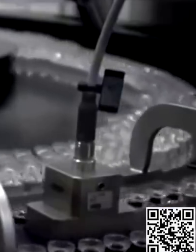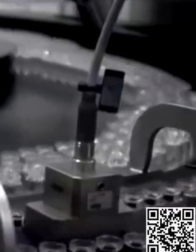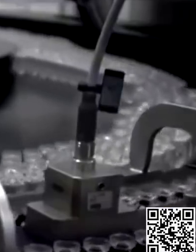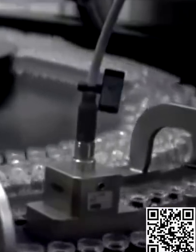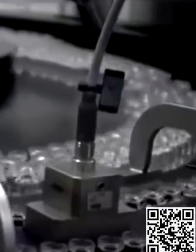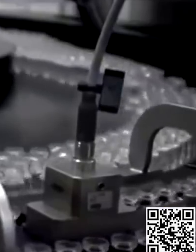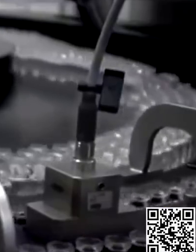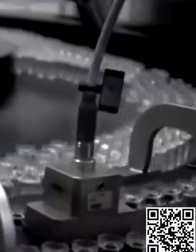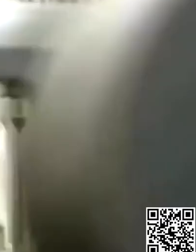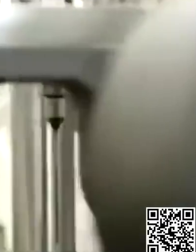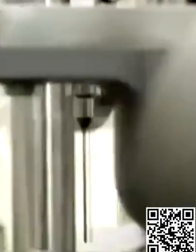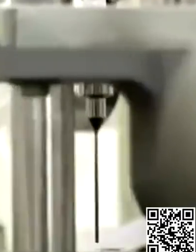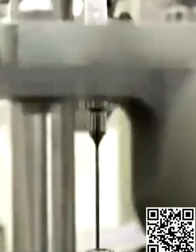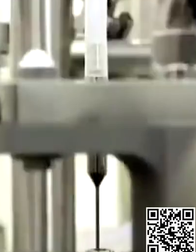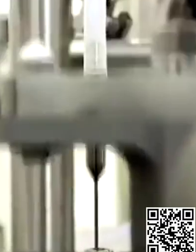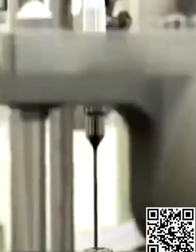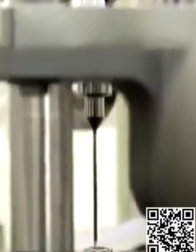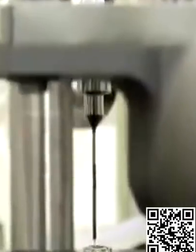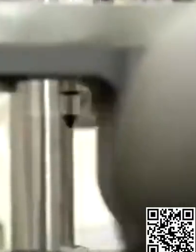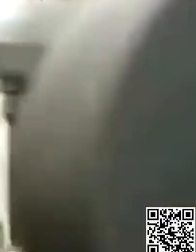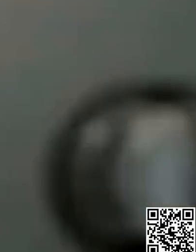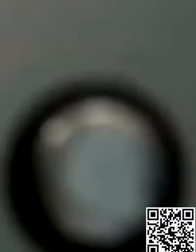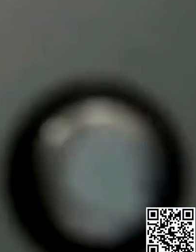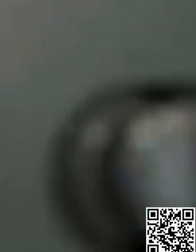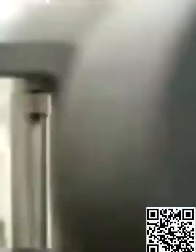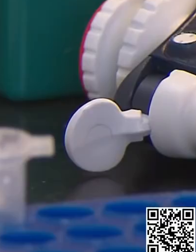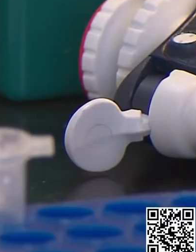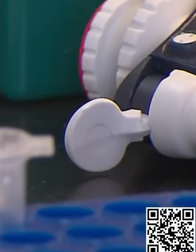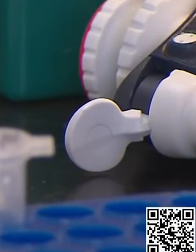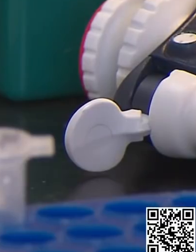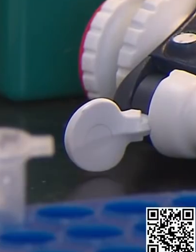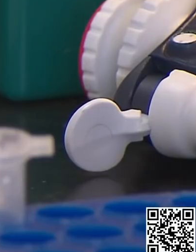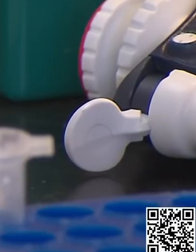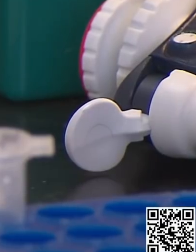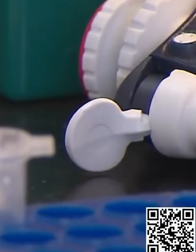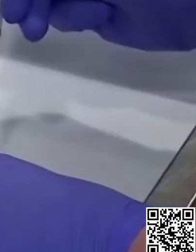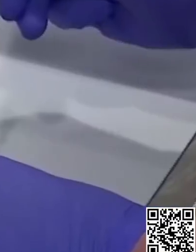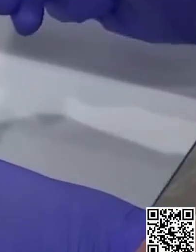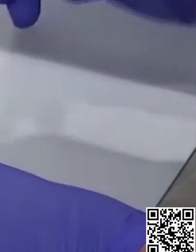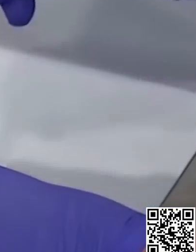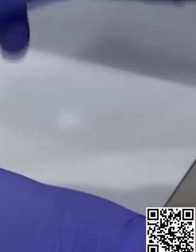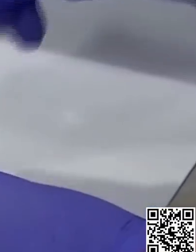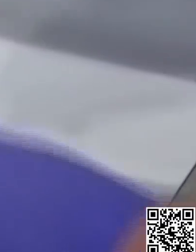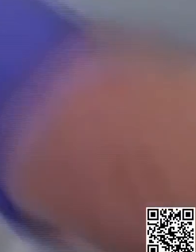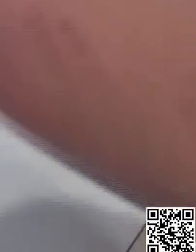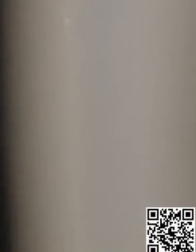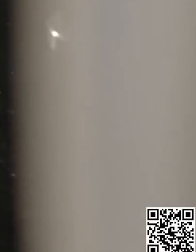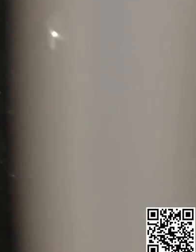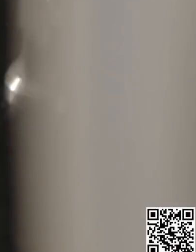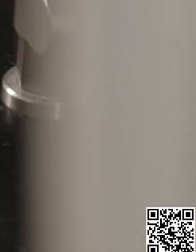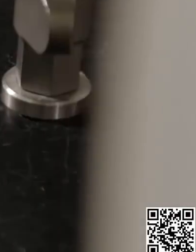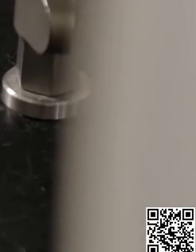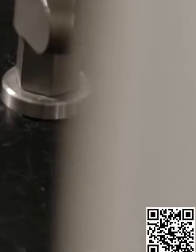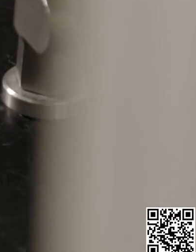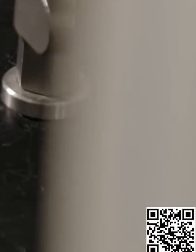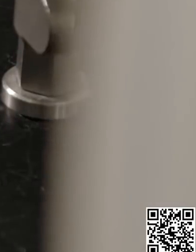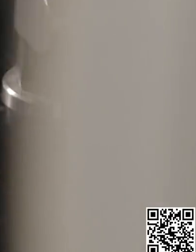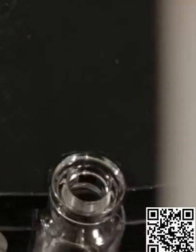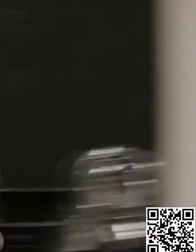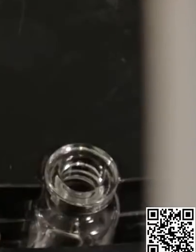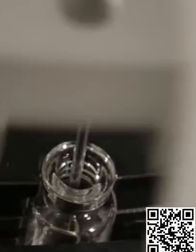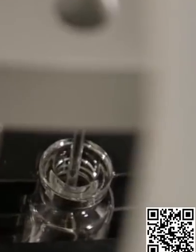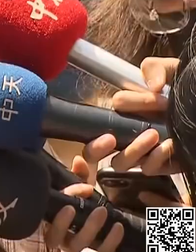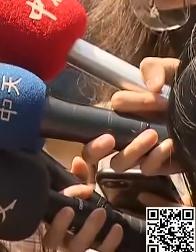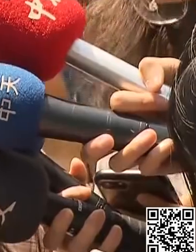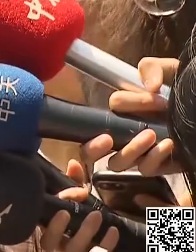刘幼彤代表郭董上火线，毕竟要捐这500万剂 BNT 疫苗，从喊声到现在已经过了2周，似